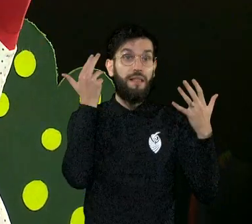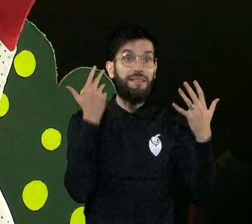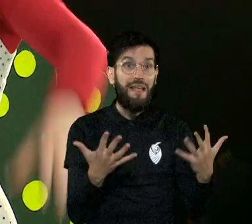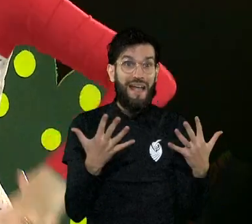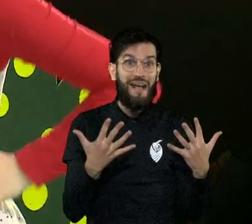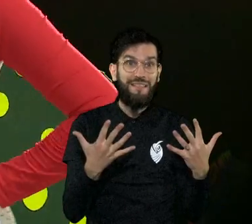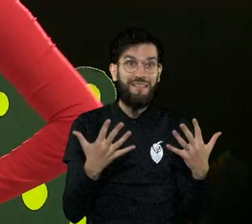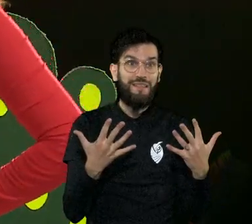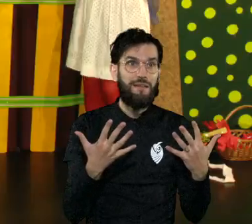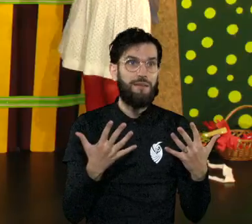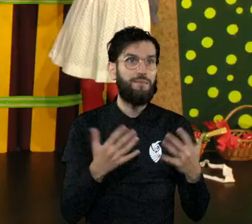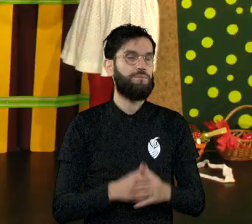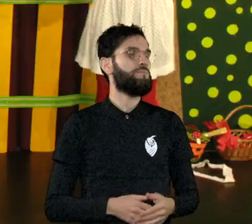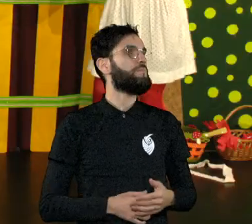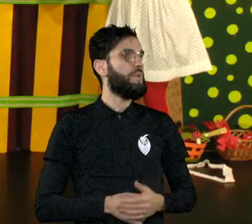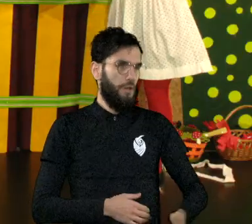6, 7, 8, 9, 10.